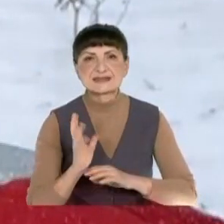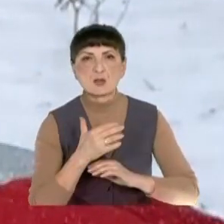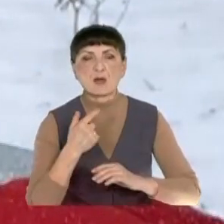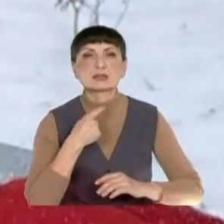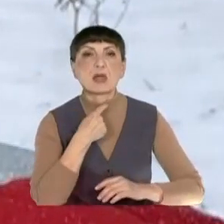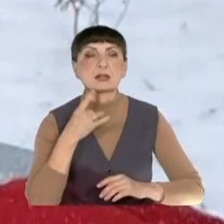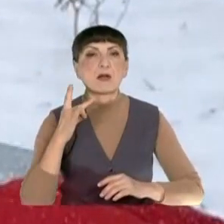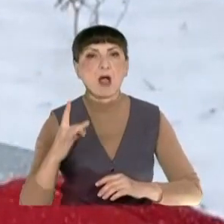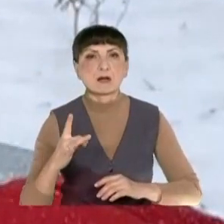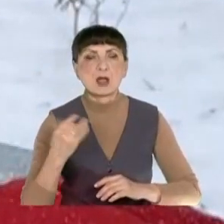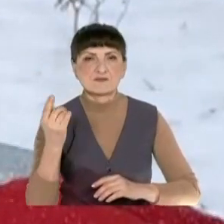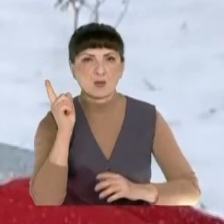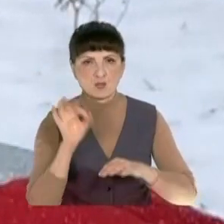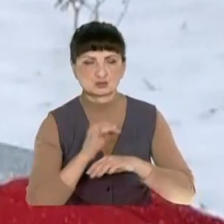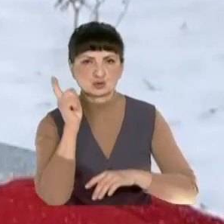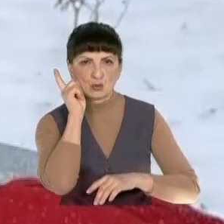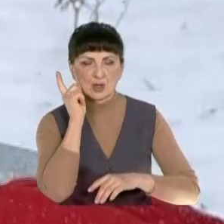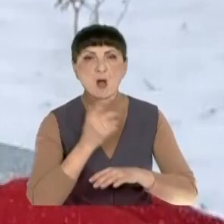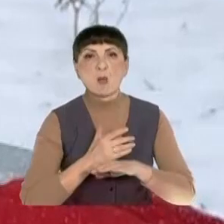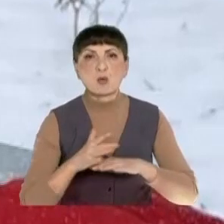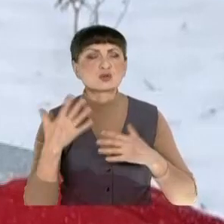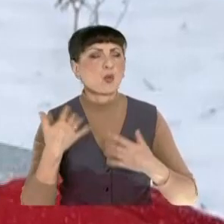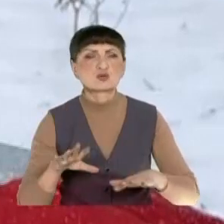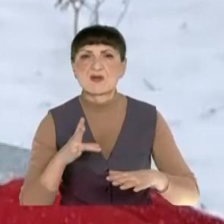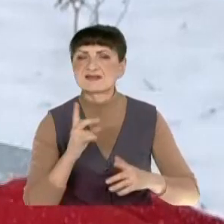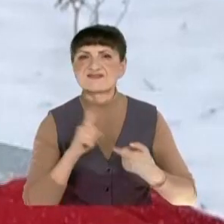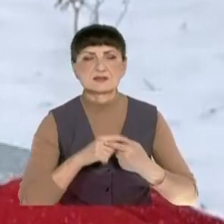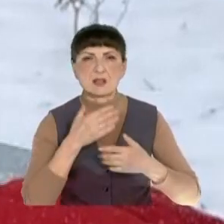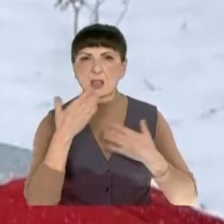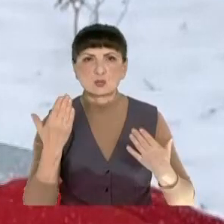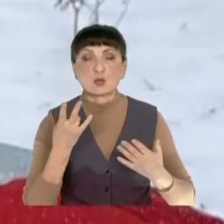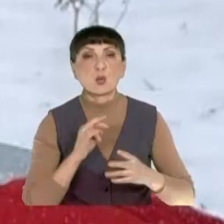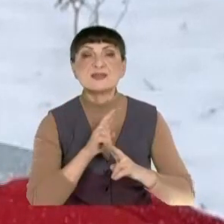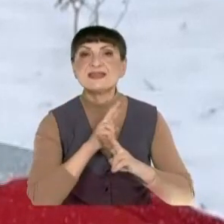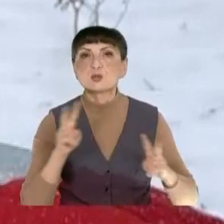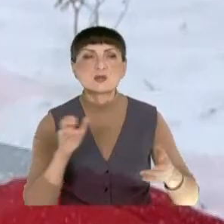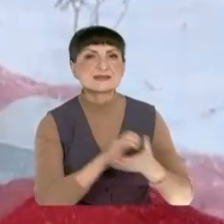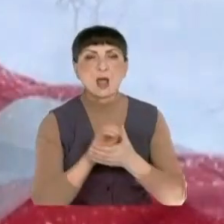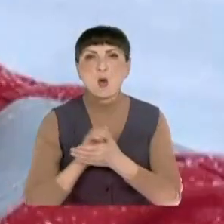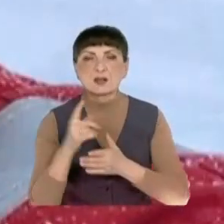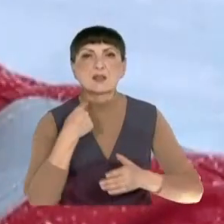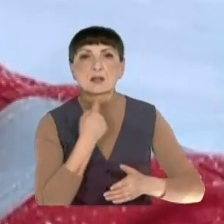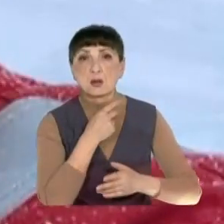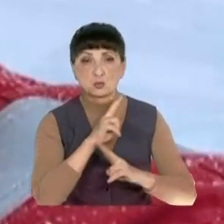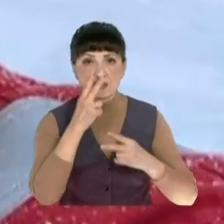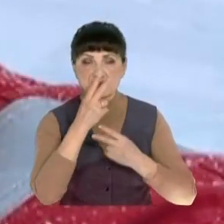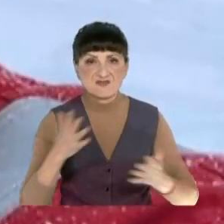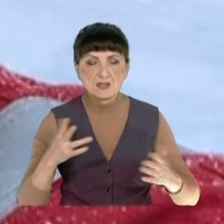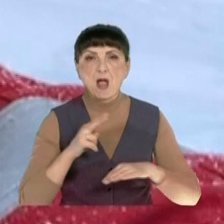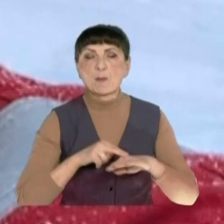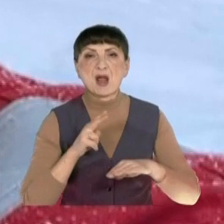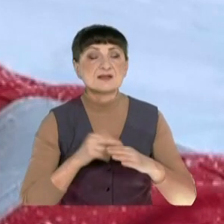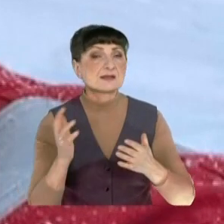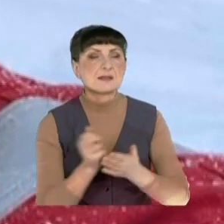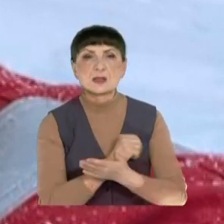«Талгар» со смартфона ее мужа. После он уже не выходил на связь. Однако никто из знакомых в «Талгаре» его не видел, а полиция не